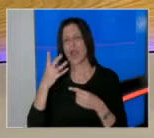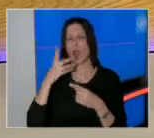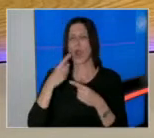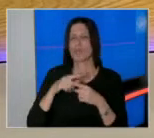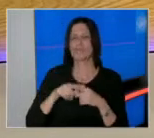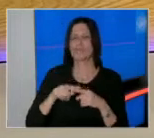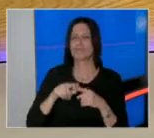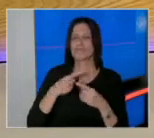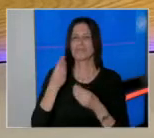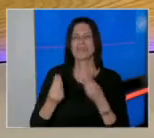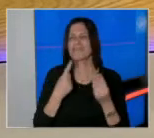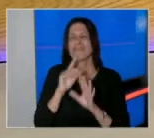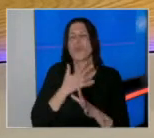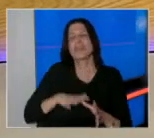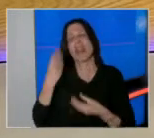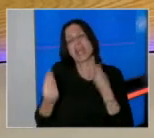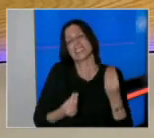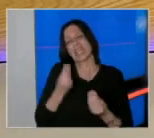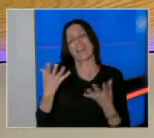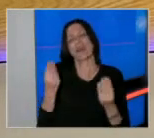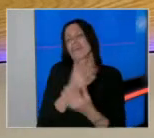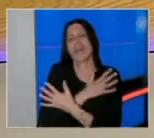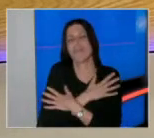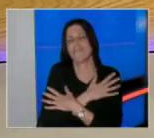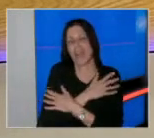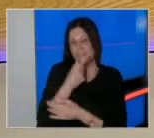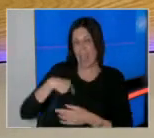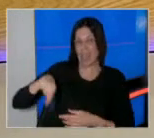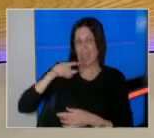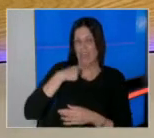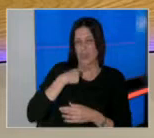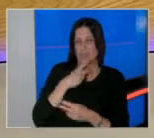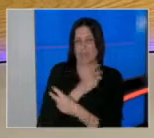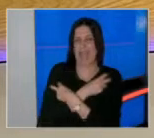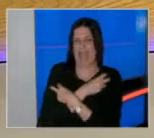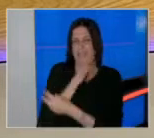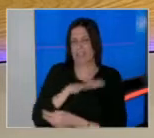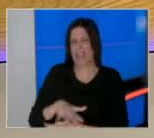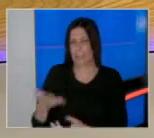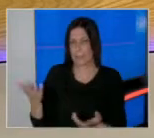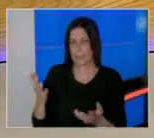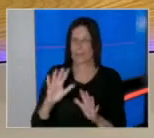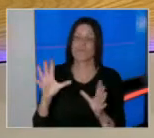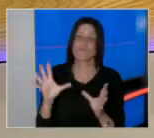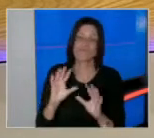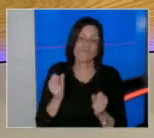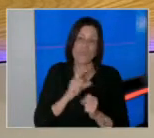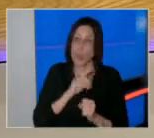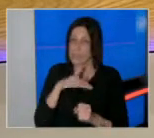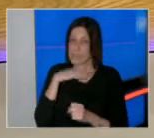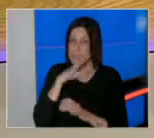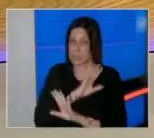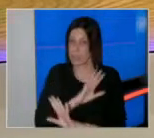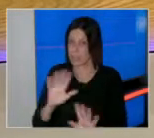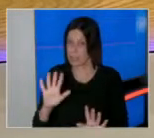מיניות. הם רוצים לשחק, הם מלאים באהבה ואנחנו מרעילים אותם. אם זה לא הספיק